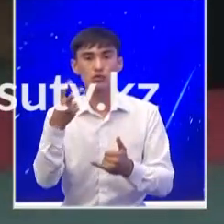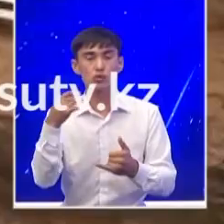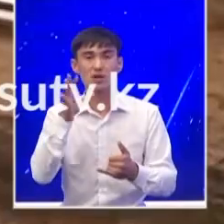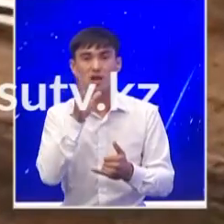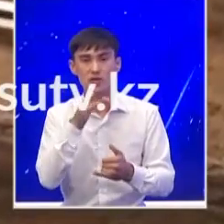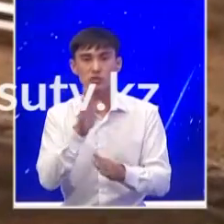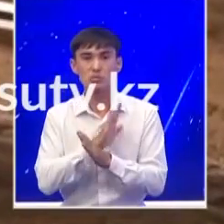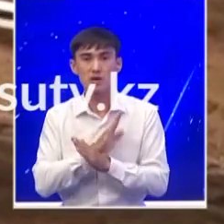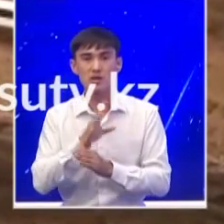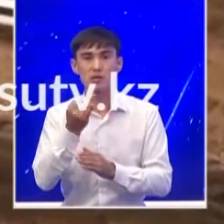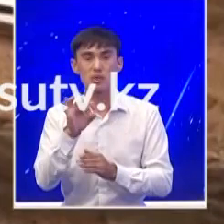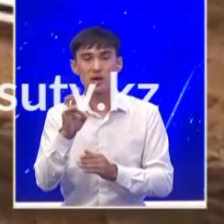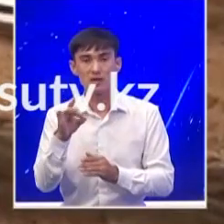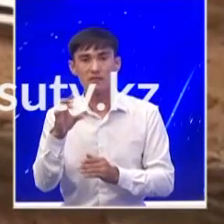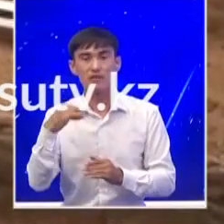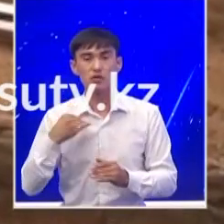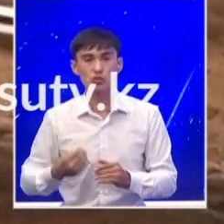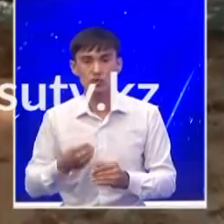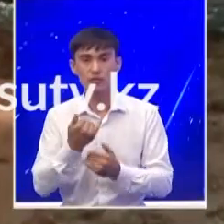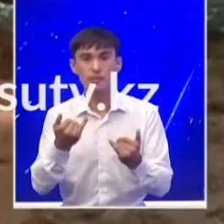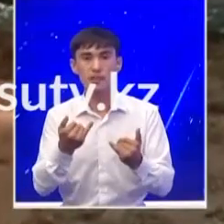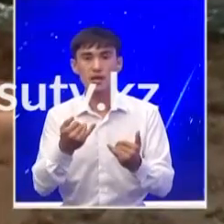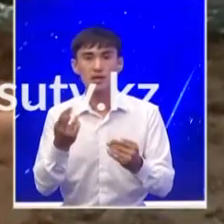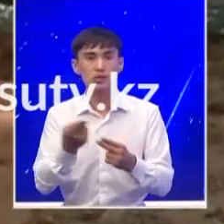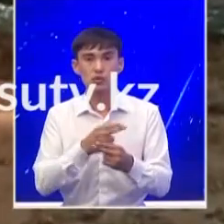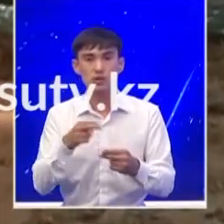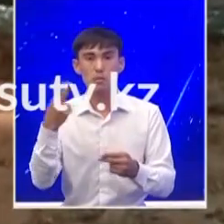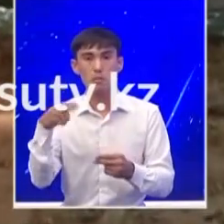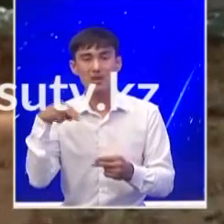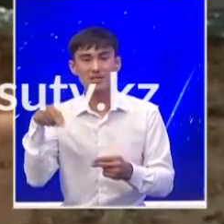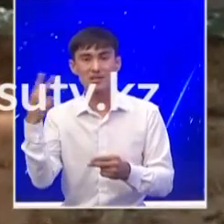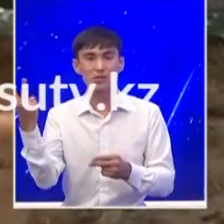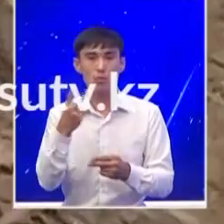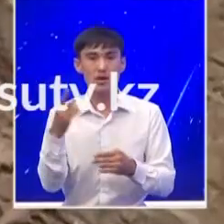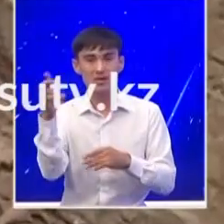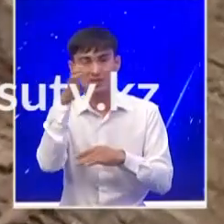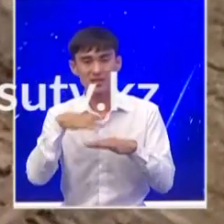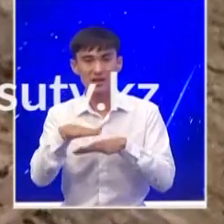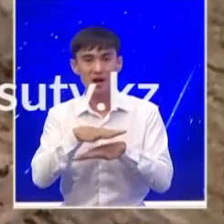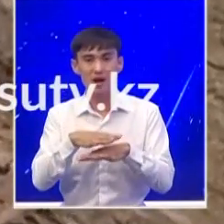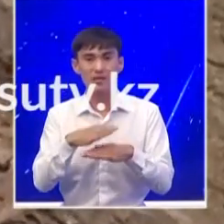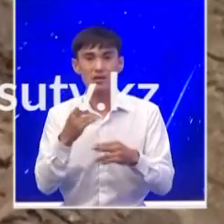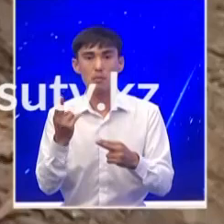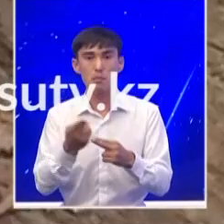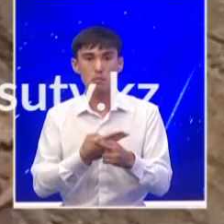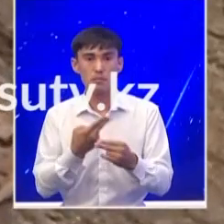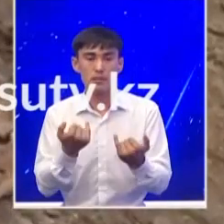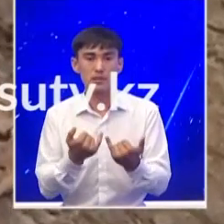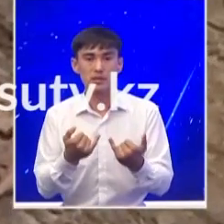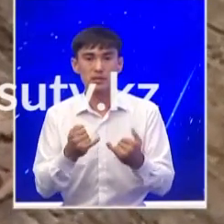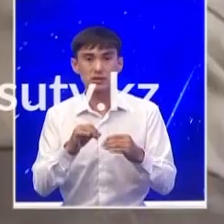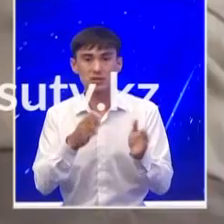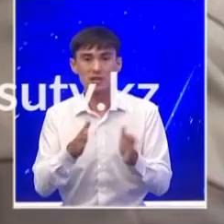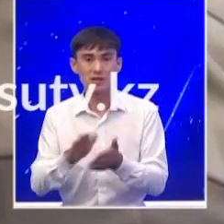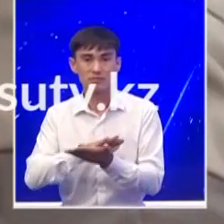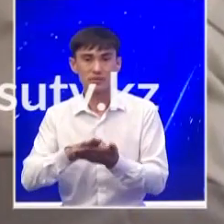смерти императора французов. Причем не исключали присутствие президентов обеих стран. Однако в итоге обошлись без помпы. Как по